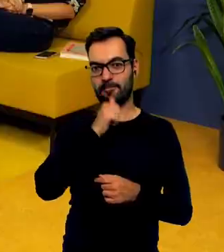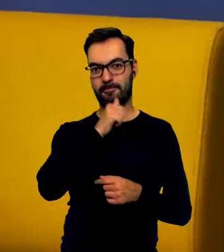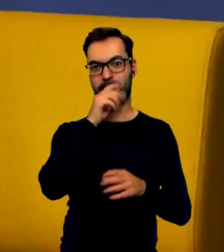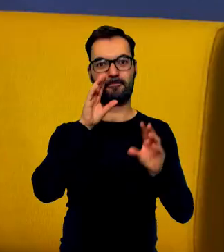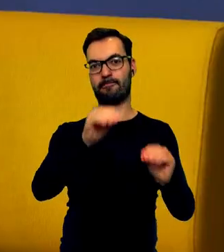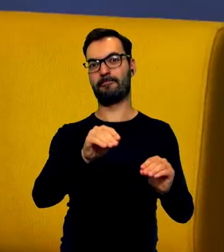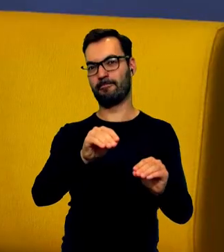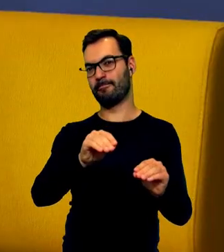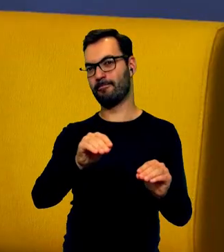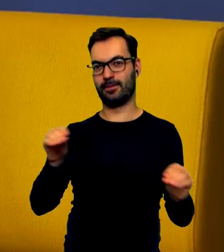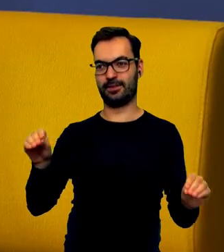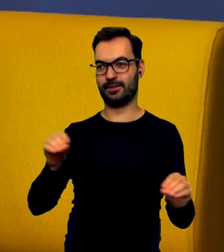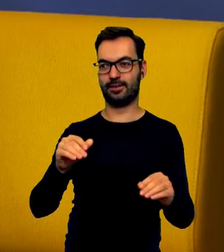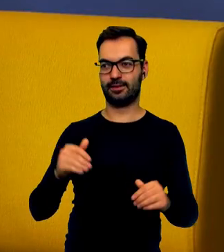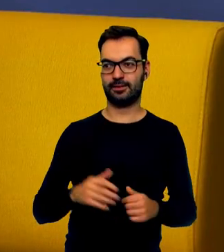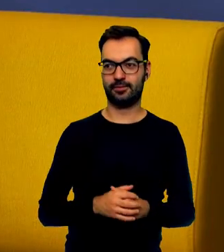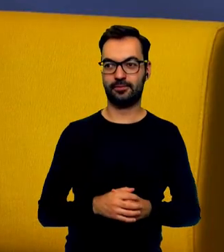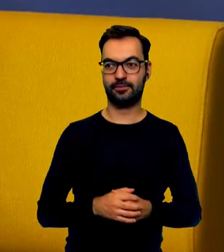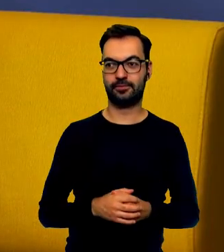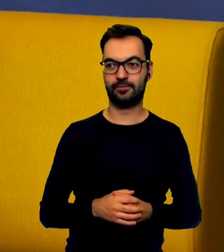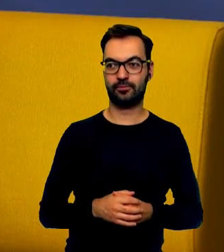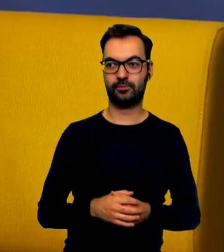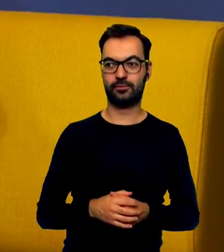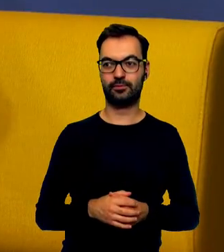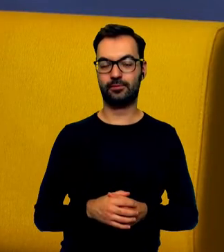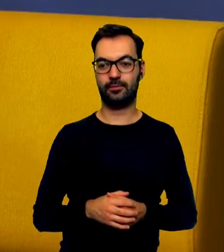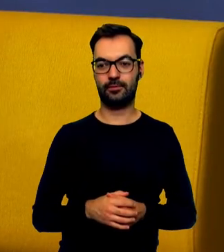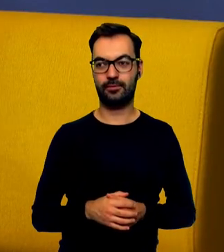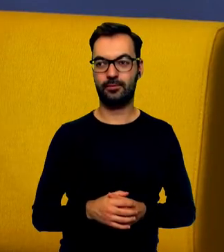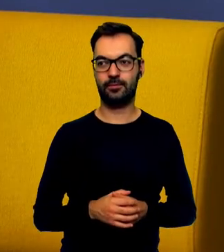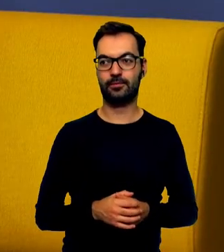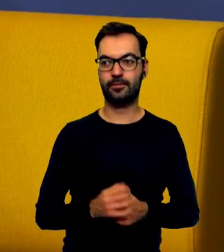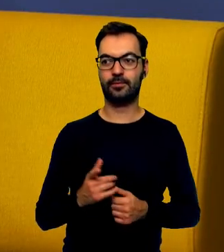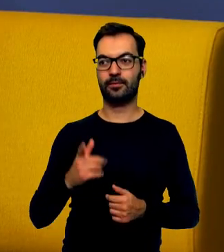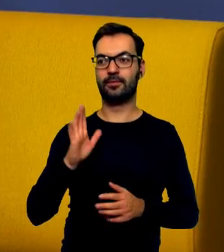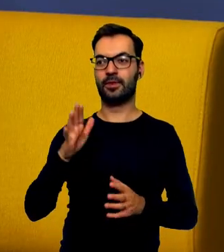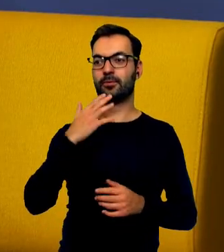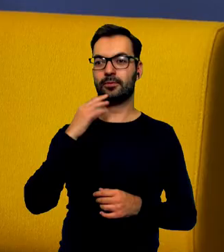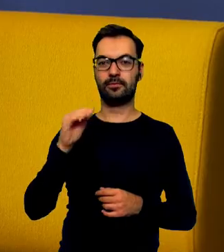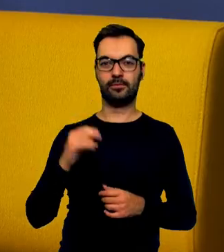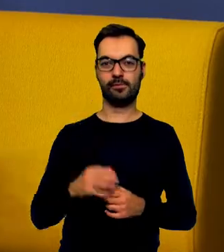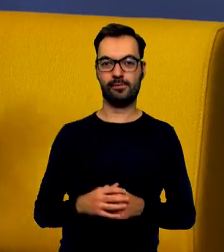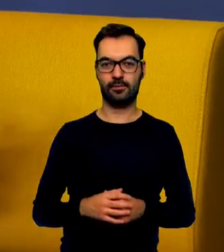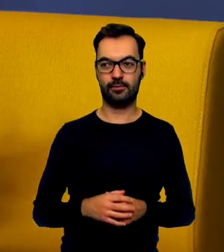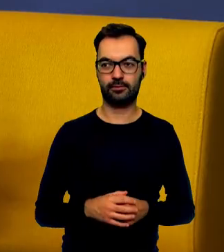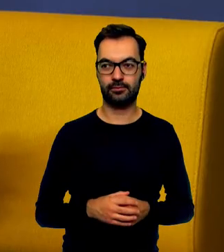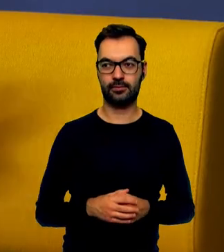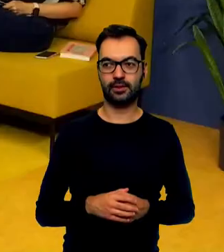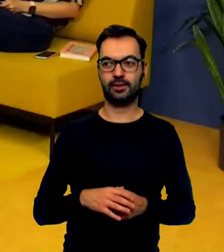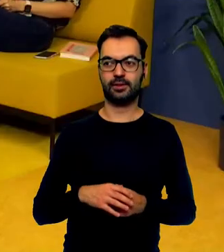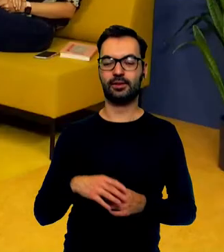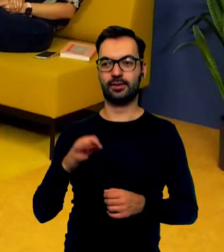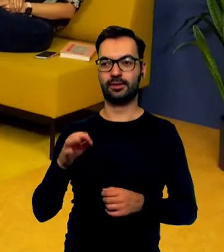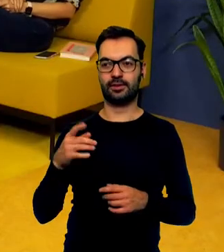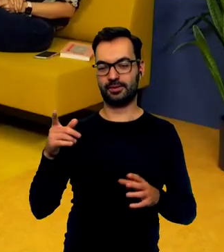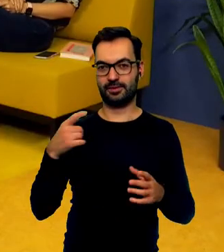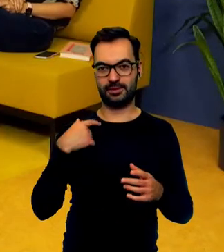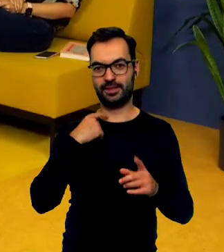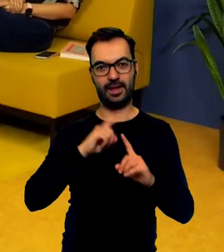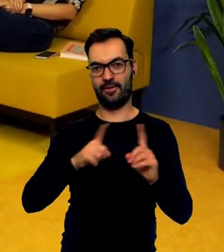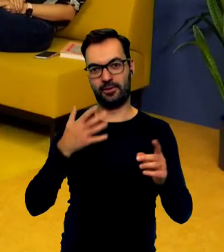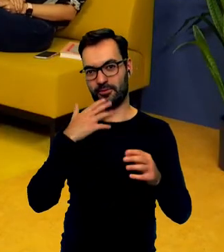cenzor uwewnętrzniony, wiesz, cenzor, który tam będzie ci teraz podpowiadał moim Słyszę głosem. Słyszę twój głos w głowie,